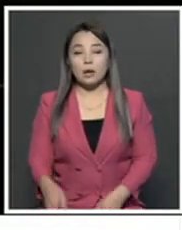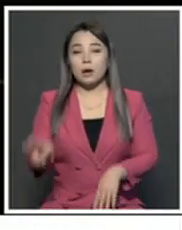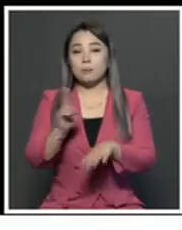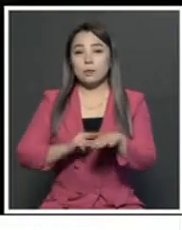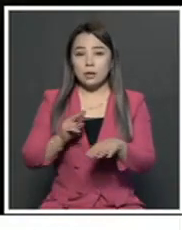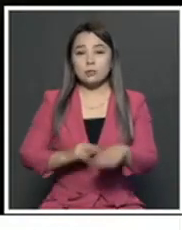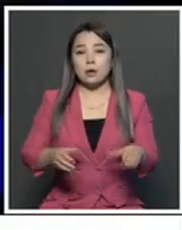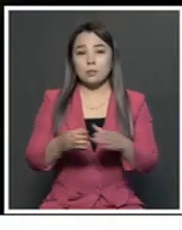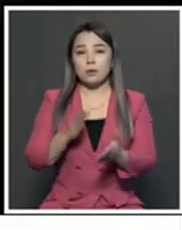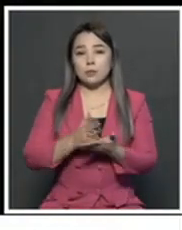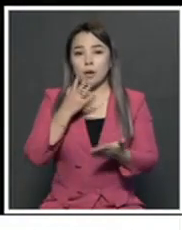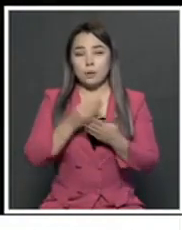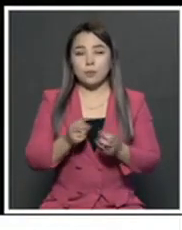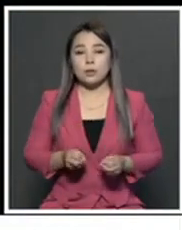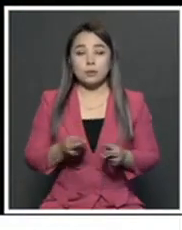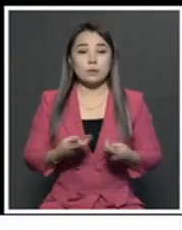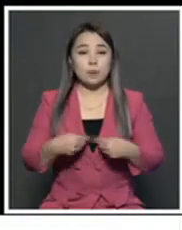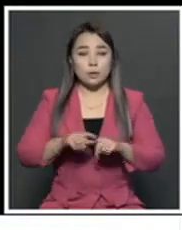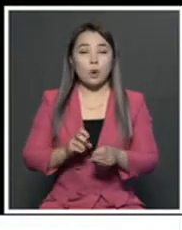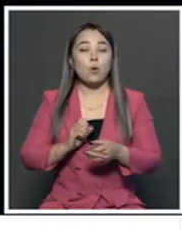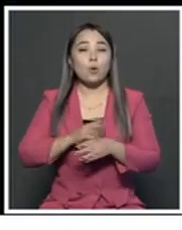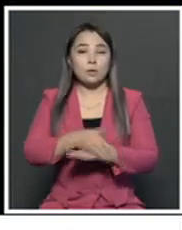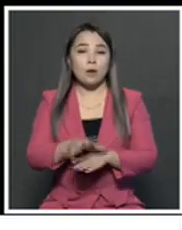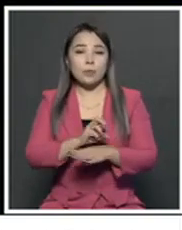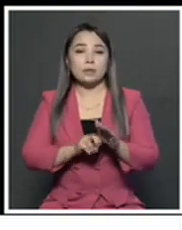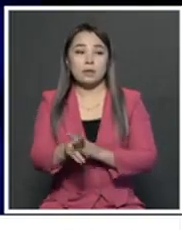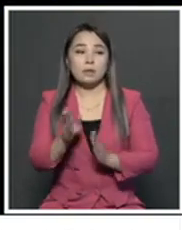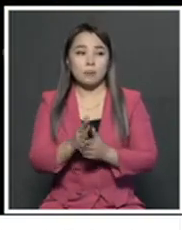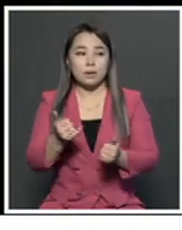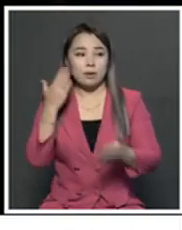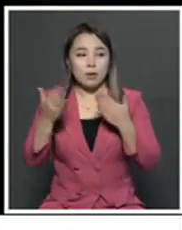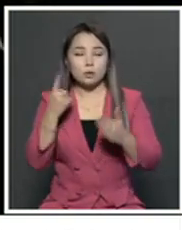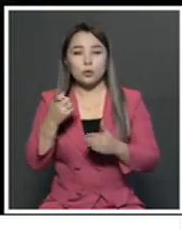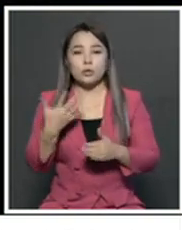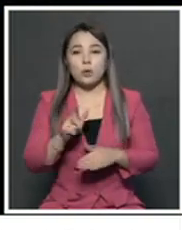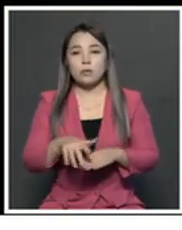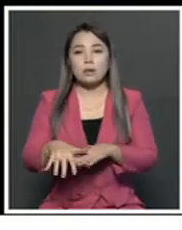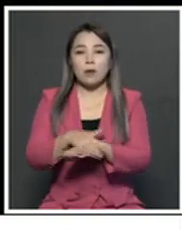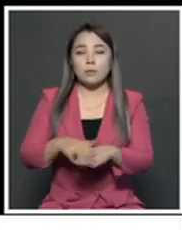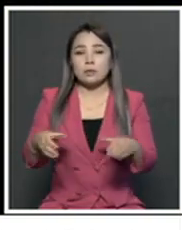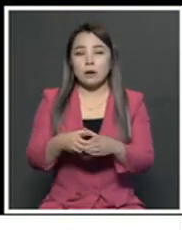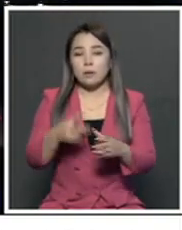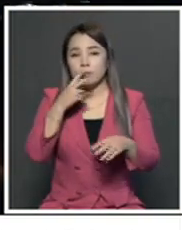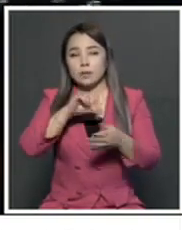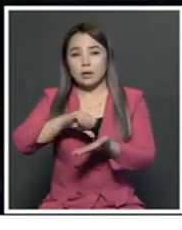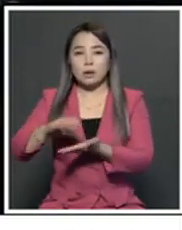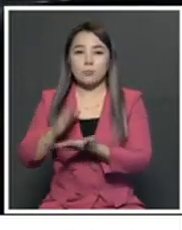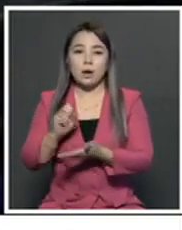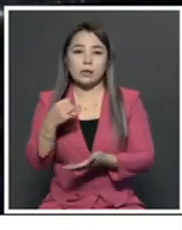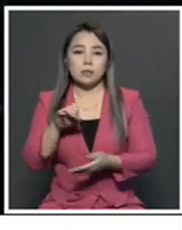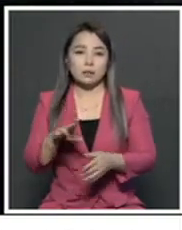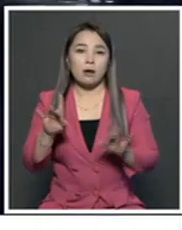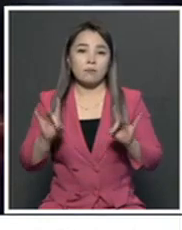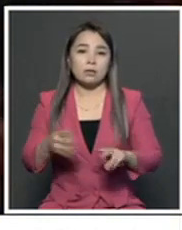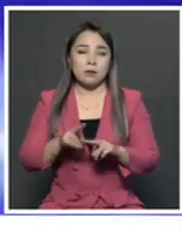Полиция мен мониторингтік топ өкілдерін көре сала қонақтар қаша жөнелген. Думанды шарада барлығы 150-дей адам болғаны анықталды. Бұл Айзат кафесінің карантин талабына